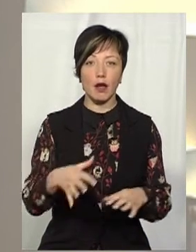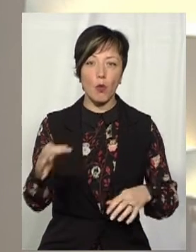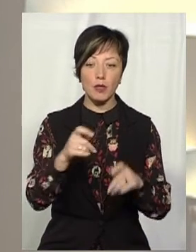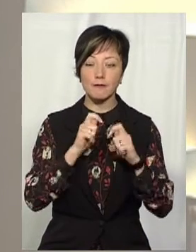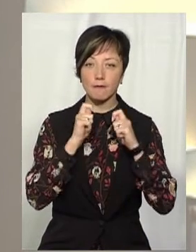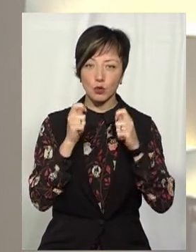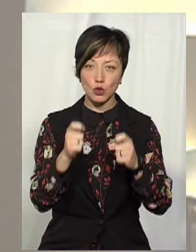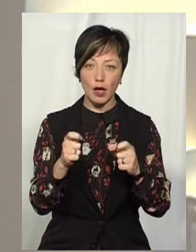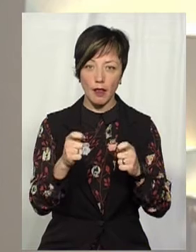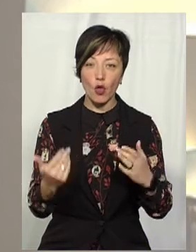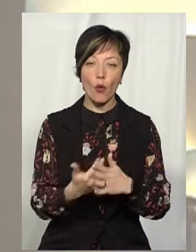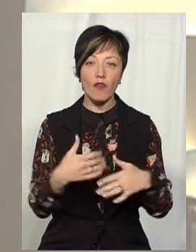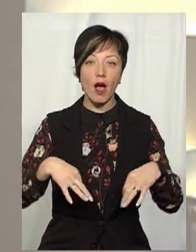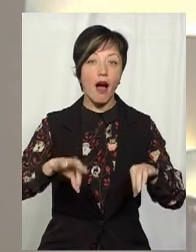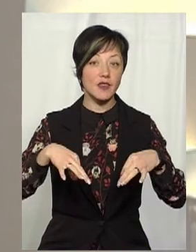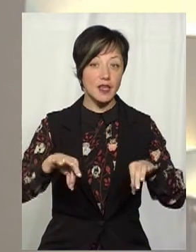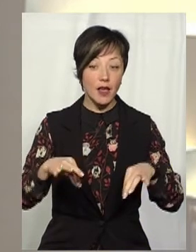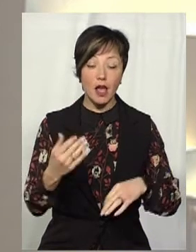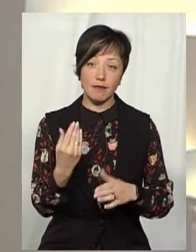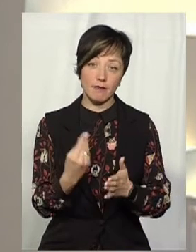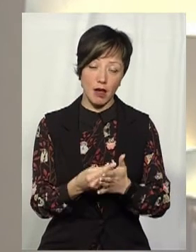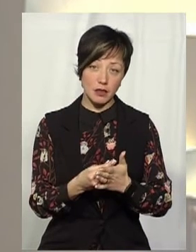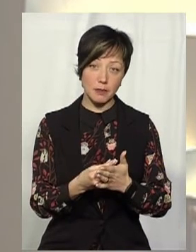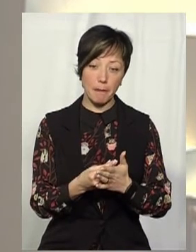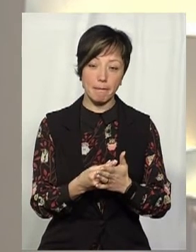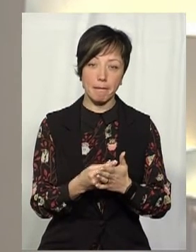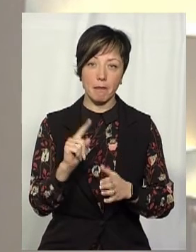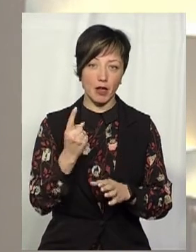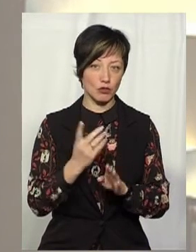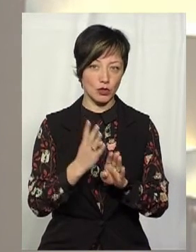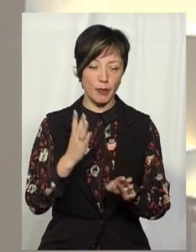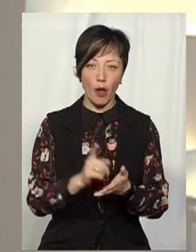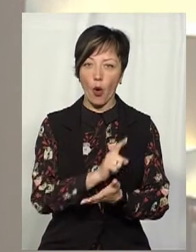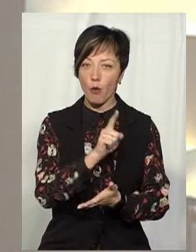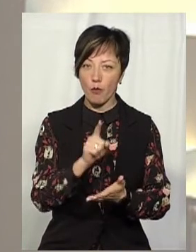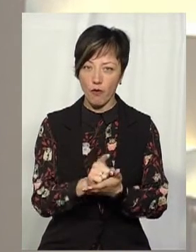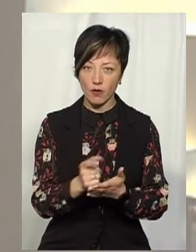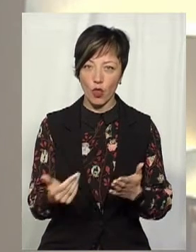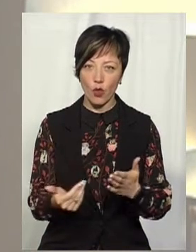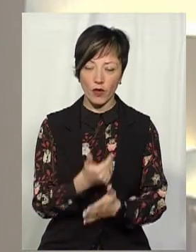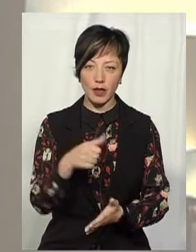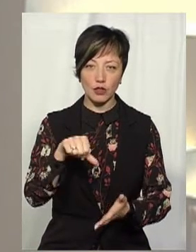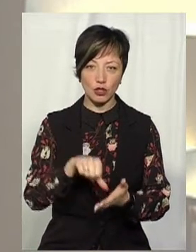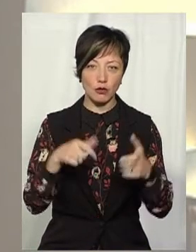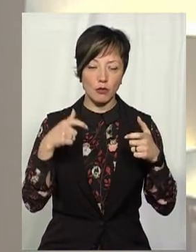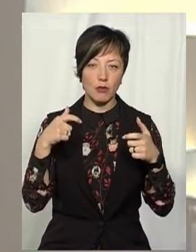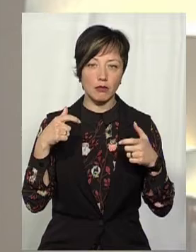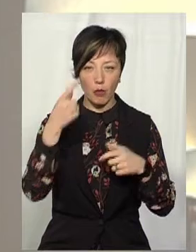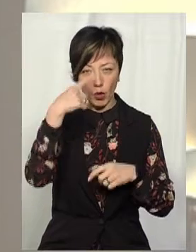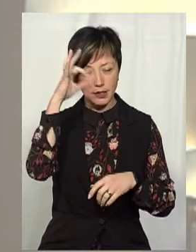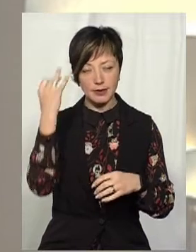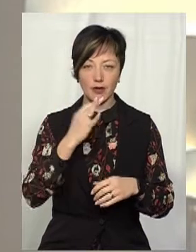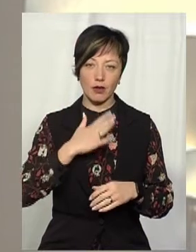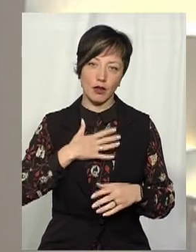їм вручали нові автівки. Їхньою вартістю, а передусім обов'язками нових дільничних, цікавилась моя